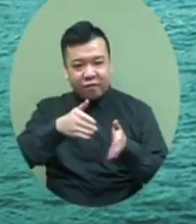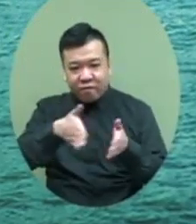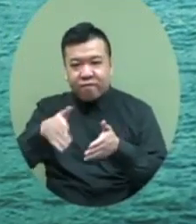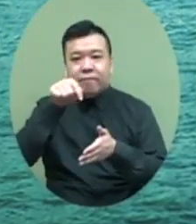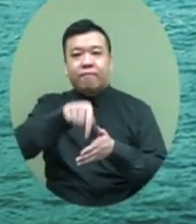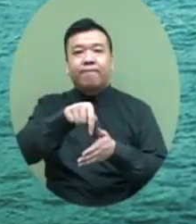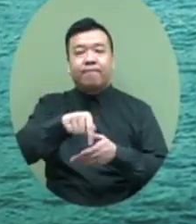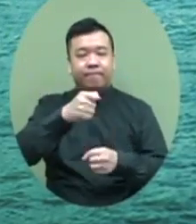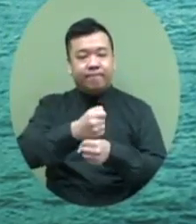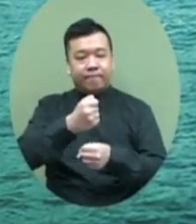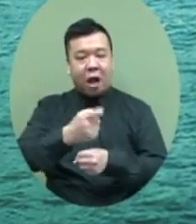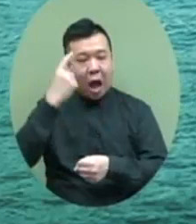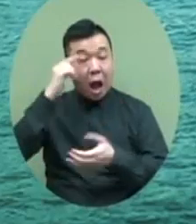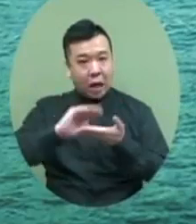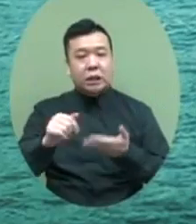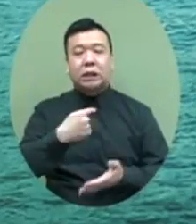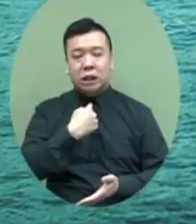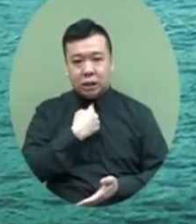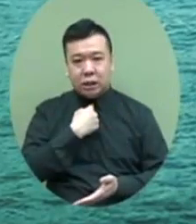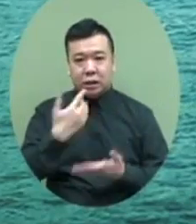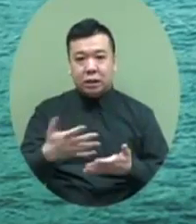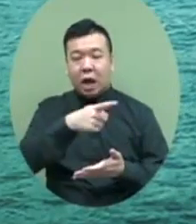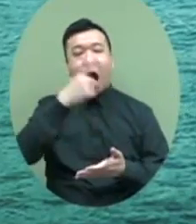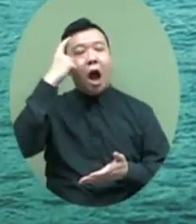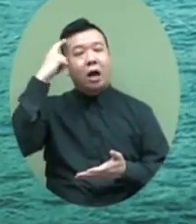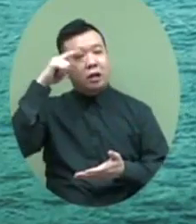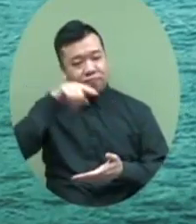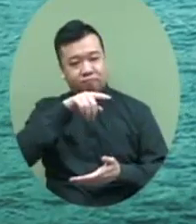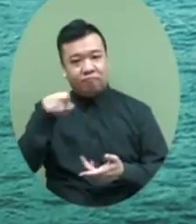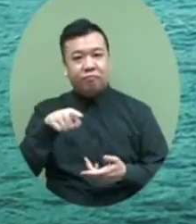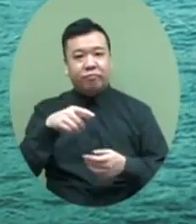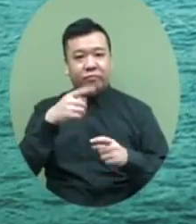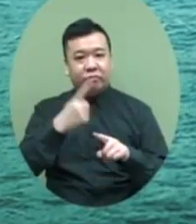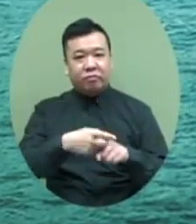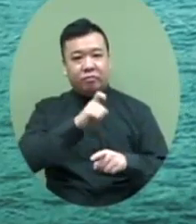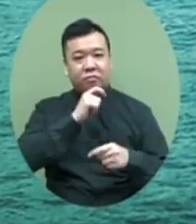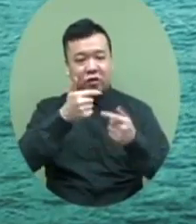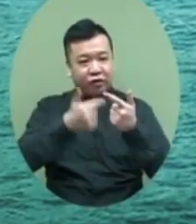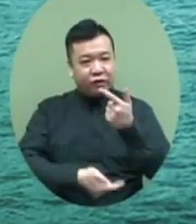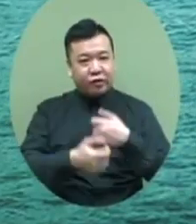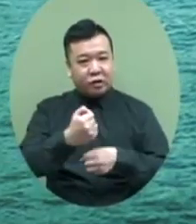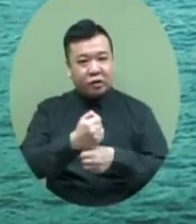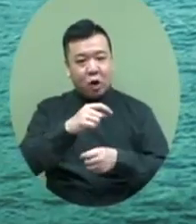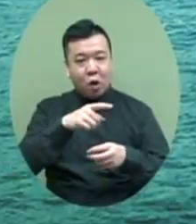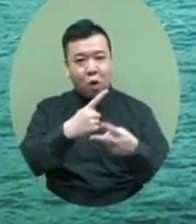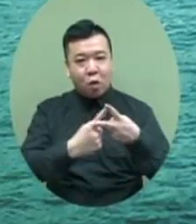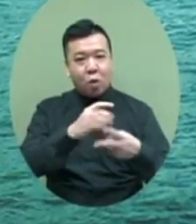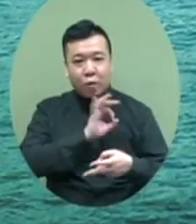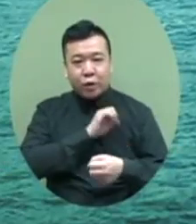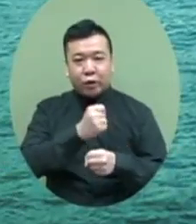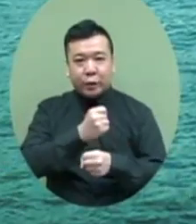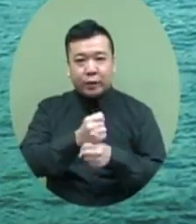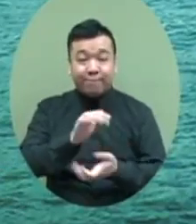的認識的，大家會認識到啟明呢，他是有長期的工會的工作的經